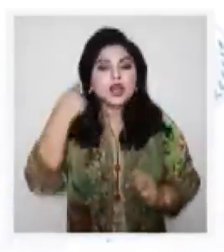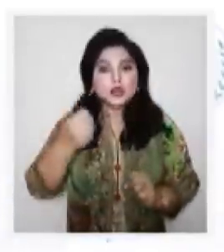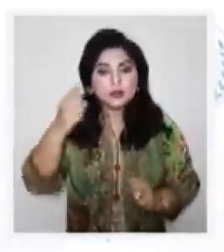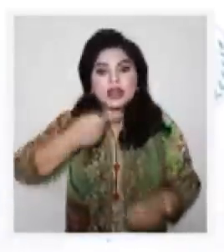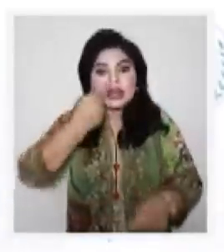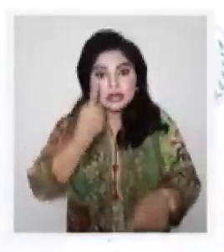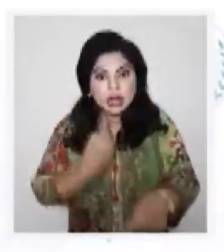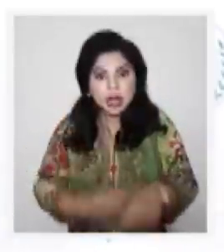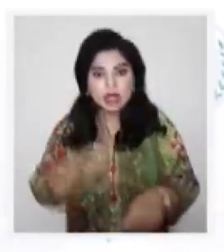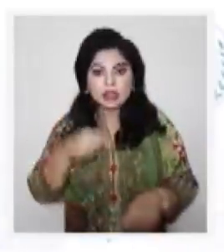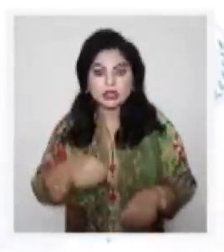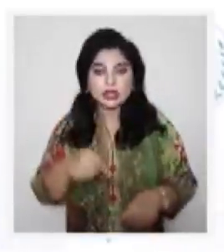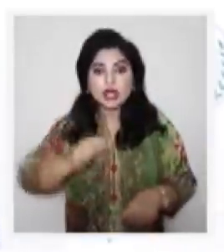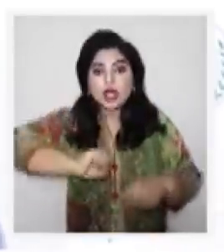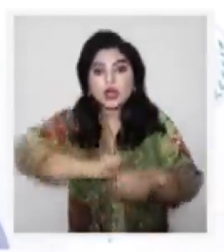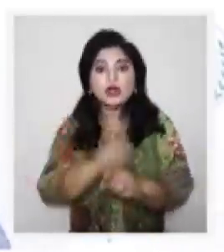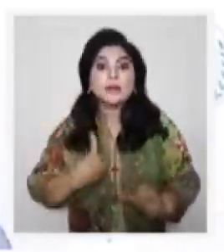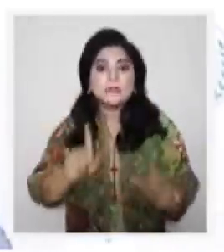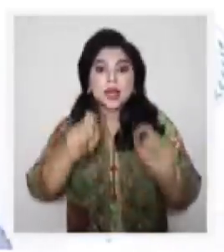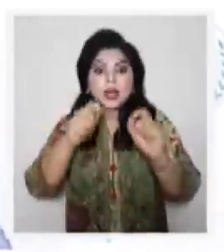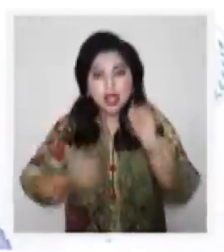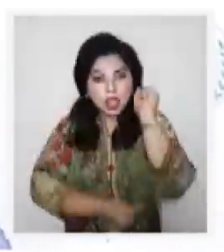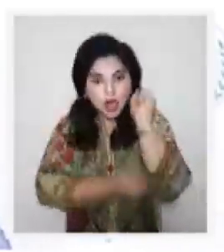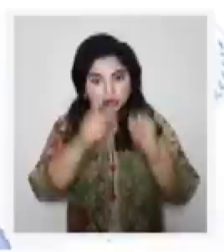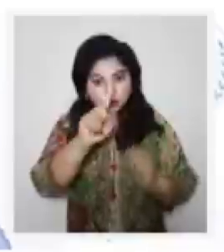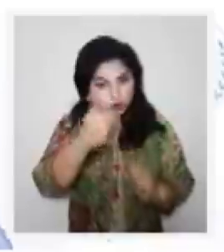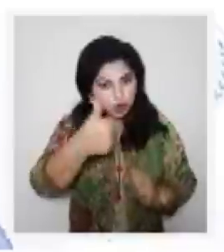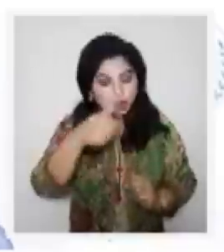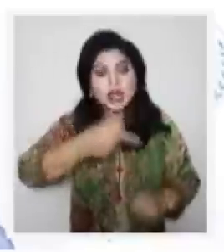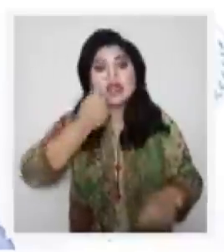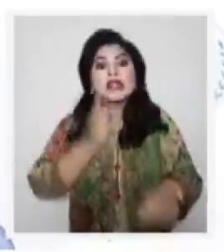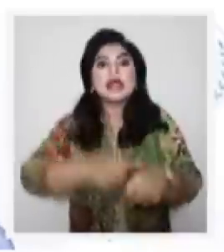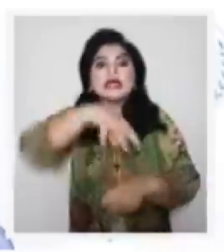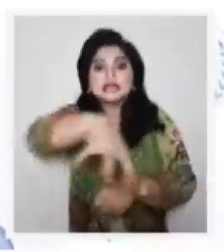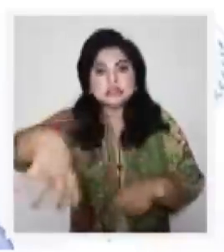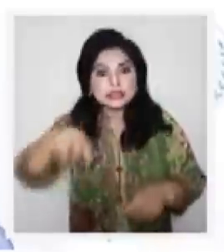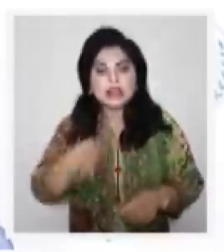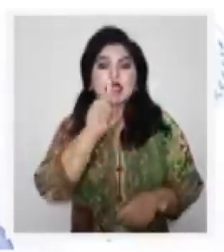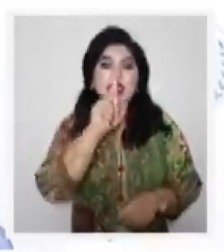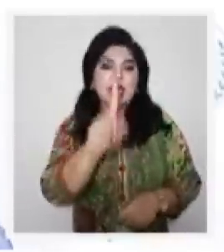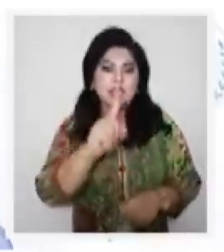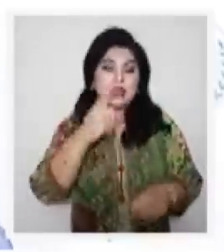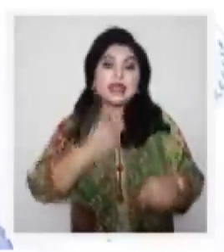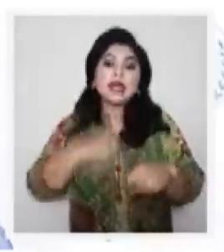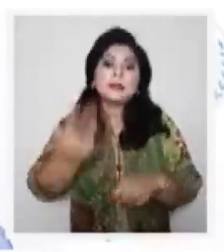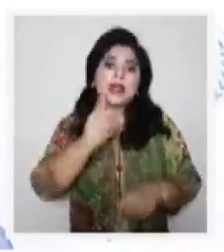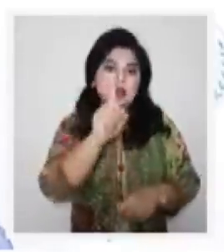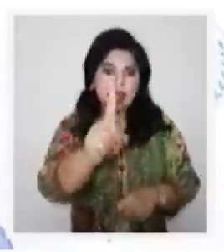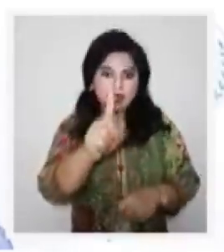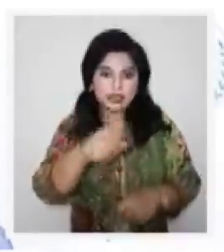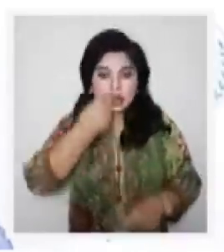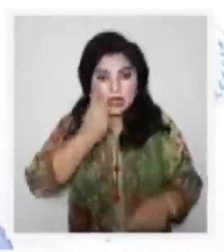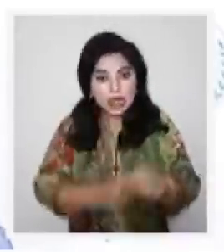আজকে হাসপাতালের তথ্য কিছু আপনাদেরকে জানাতে চাই। ঢাকা মহানগরীতে কোভিড ডেডিকেটেড হাসপাতাল